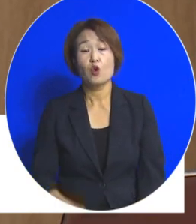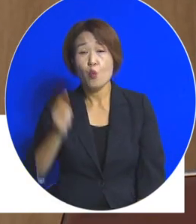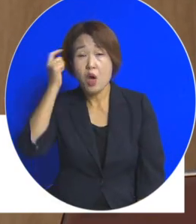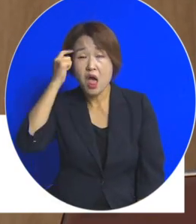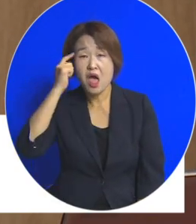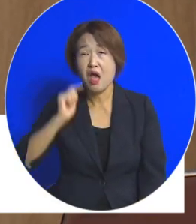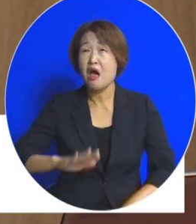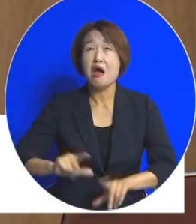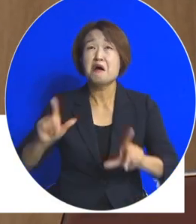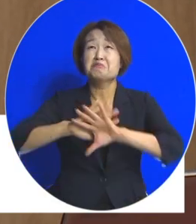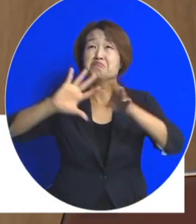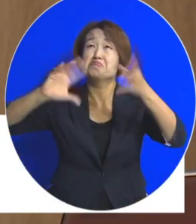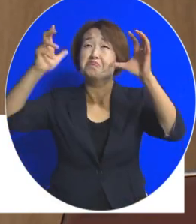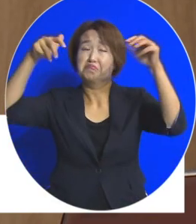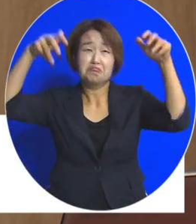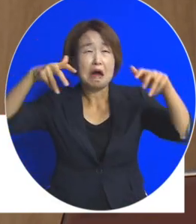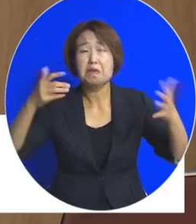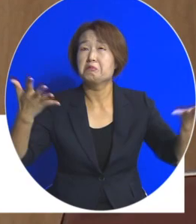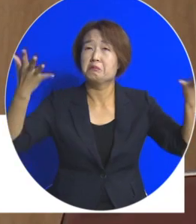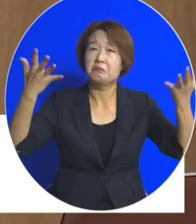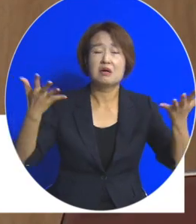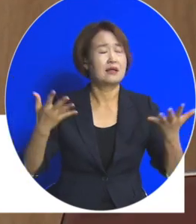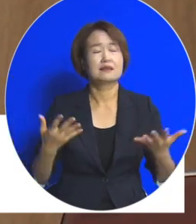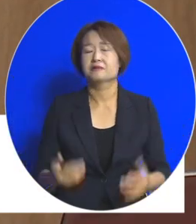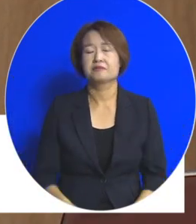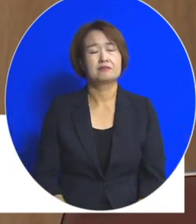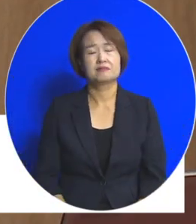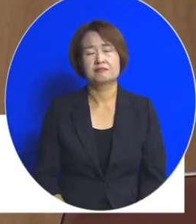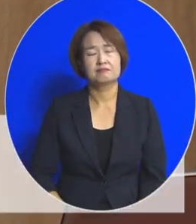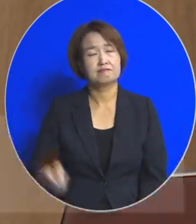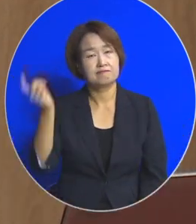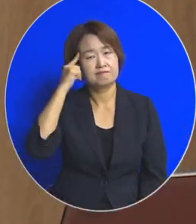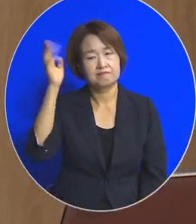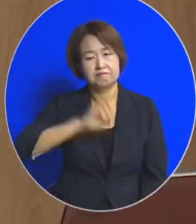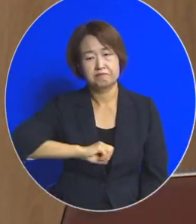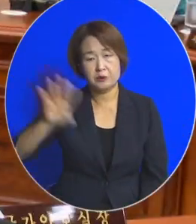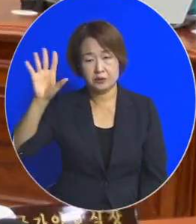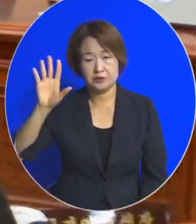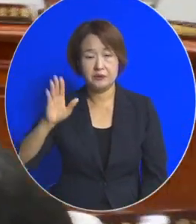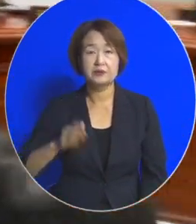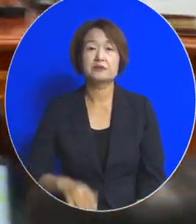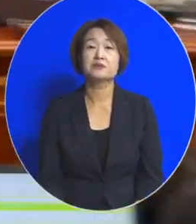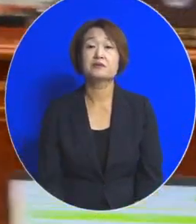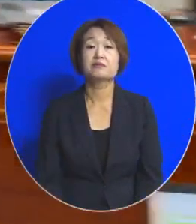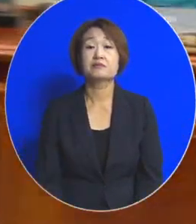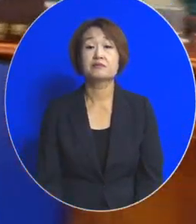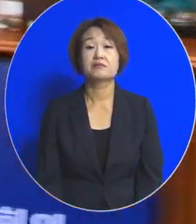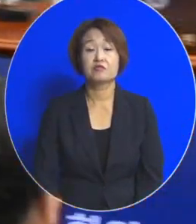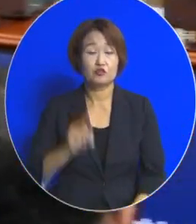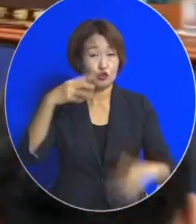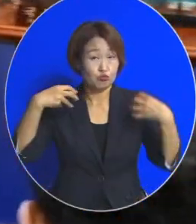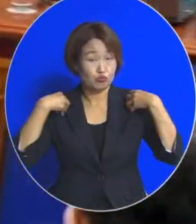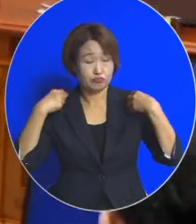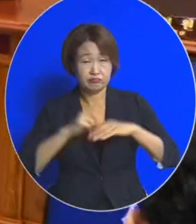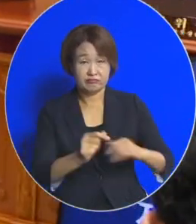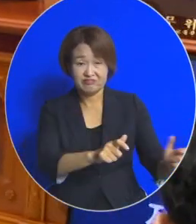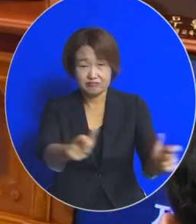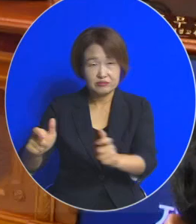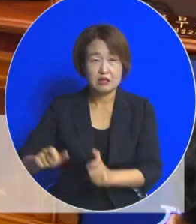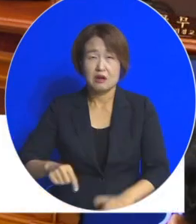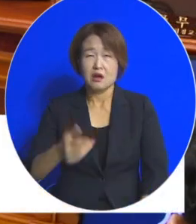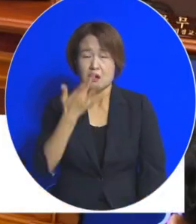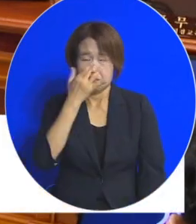천재지변인이 어쩔 수 없다 이런 인식은 버려야 됩니다 이어 정부와 지자체는